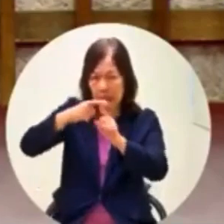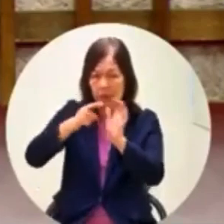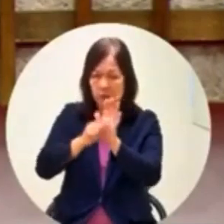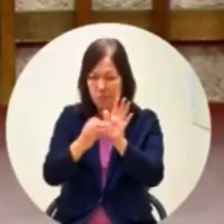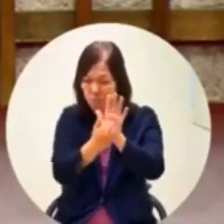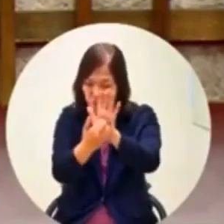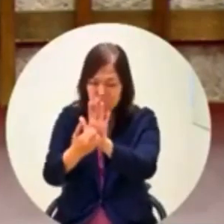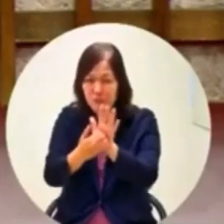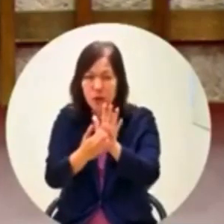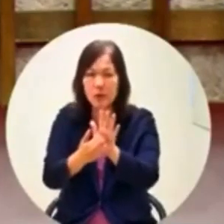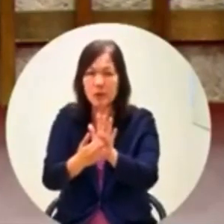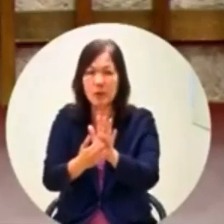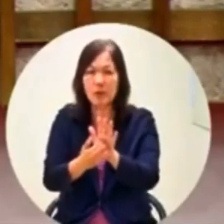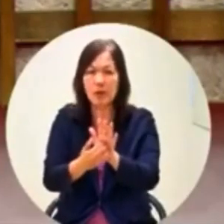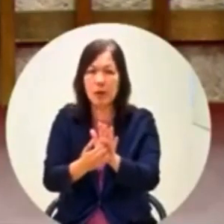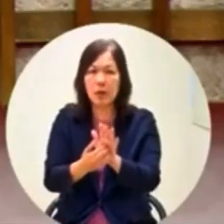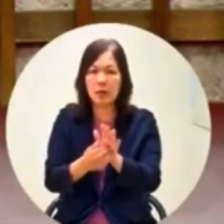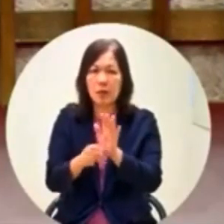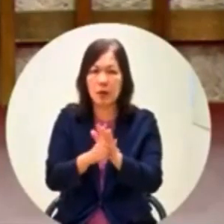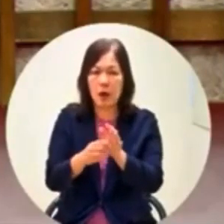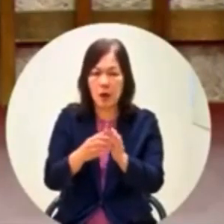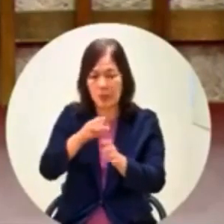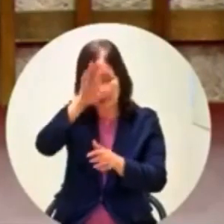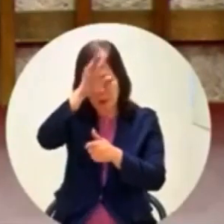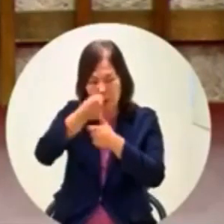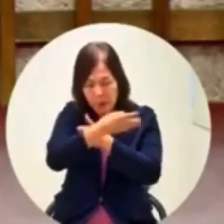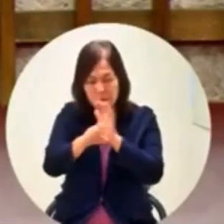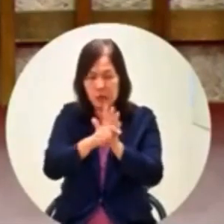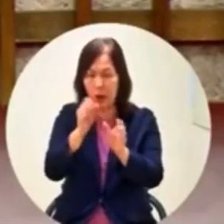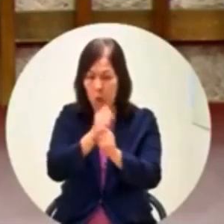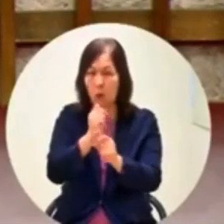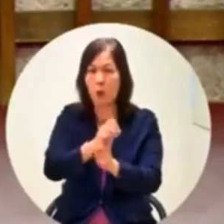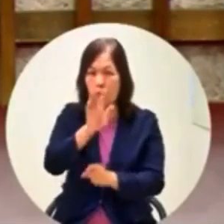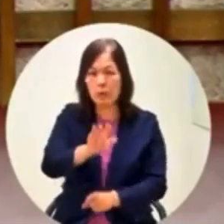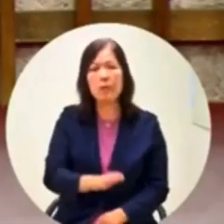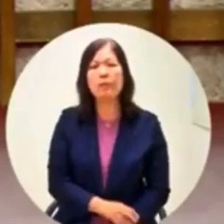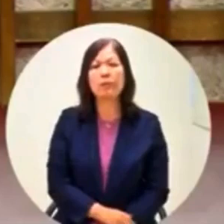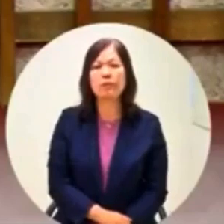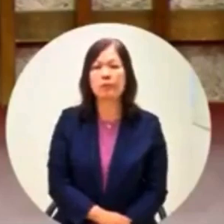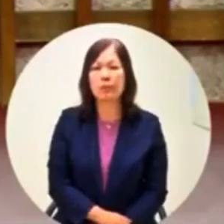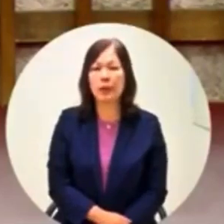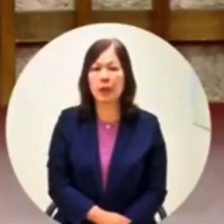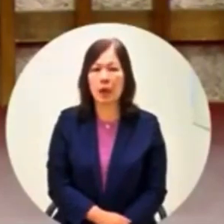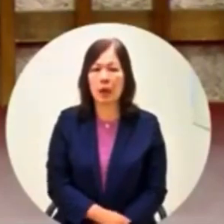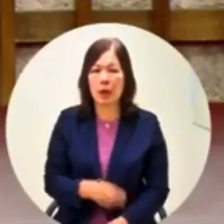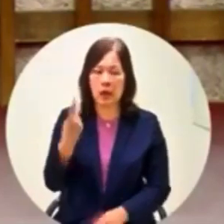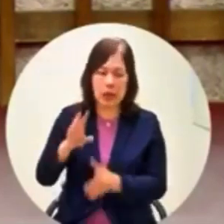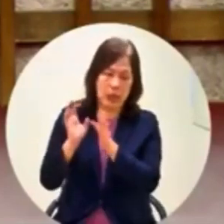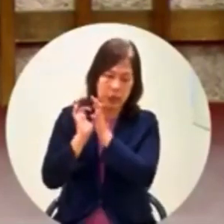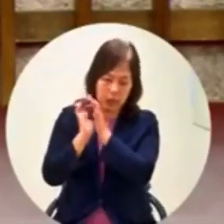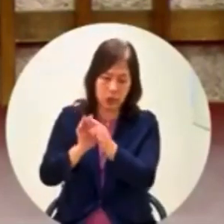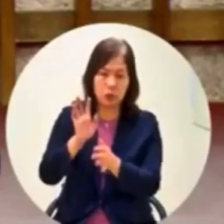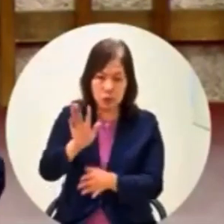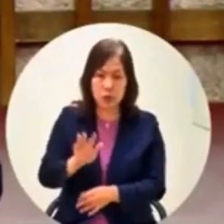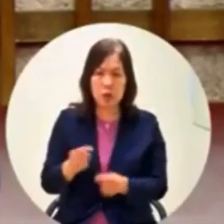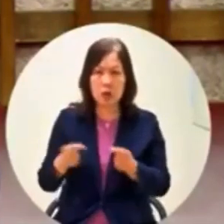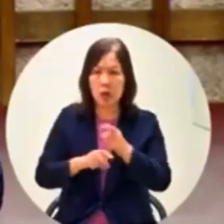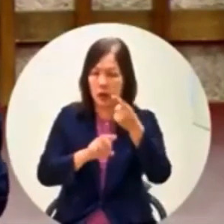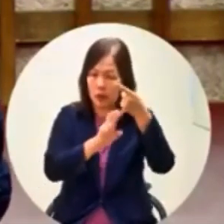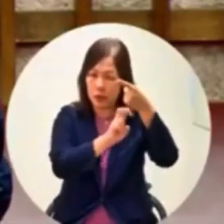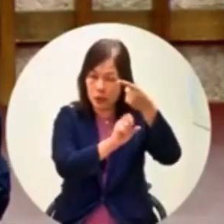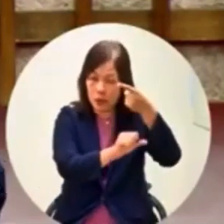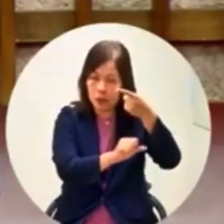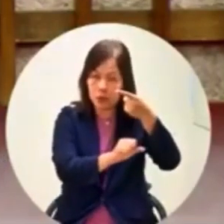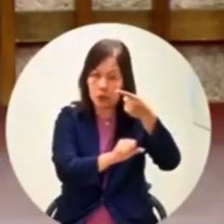个这个我们防疫的一个工作，也看到整个的一个延续下来，从1月25号正